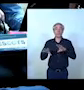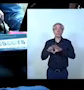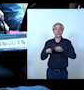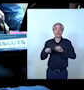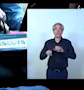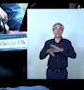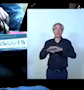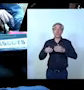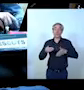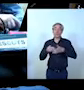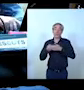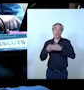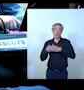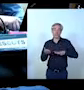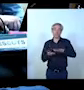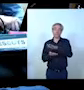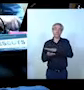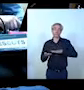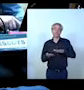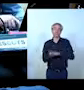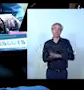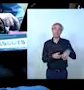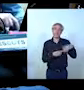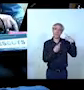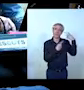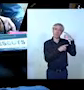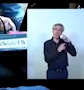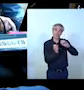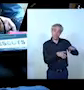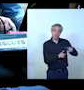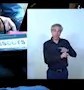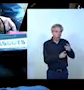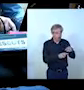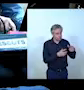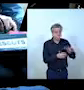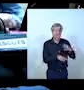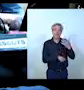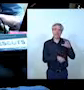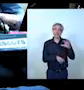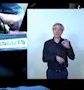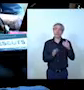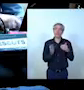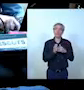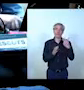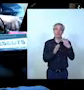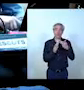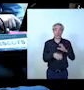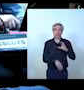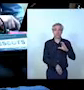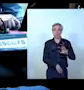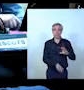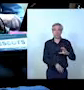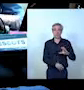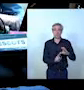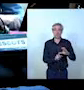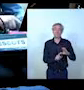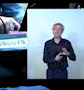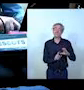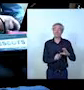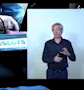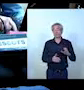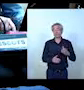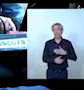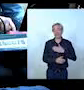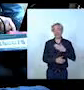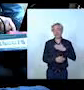territoire. Le tourisme n'est pas en reste avec 550 000 euros qui nous permettront de